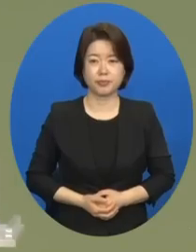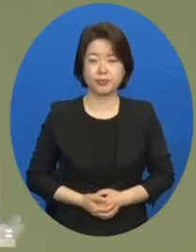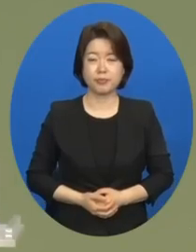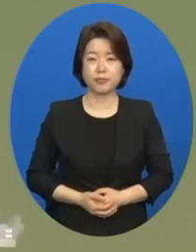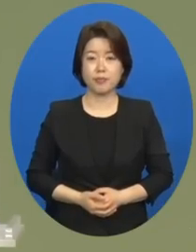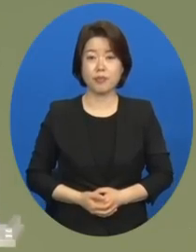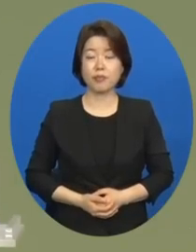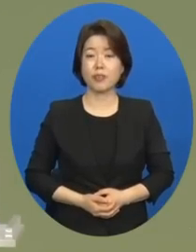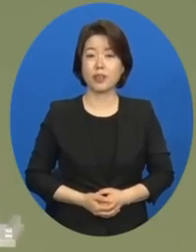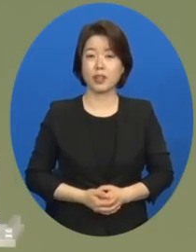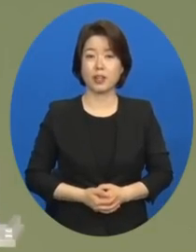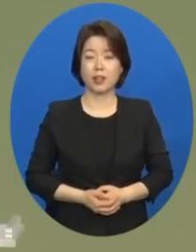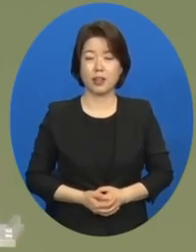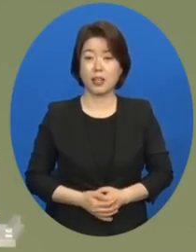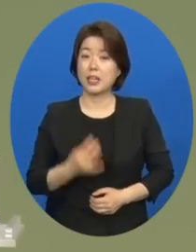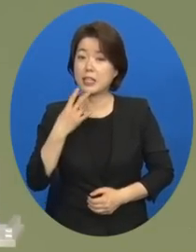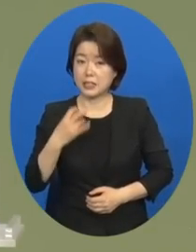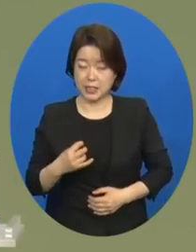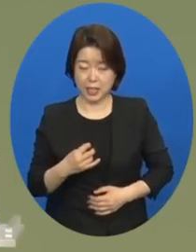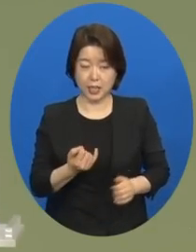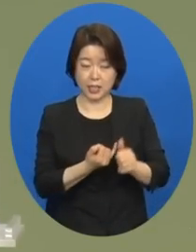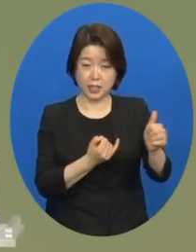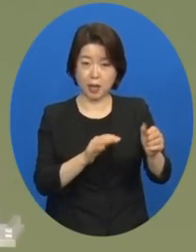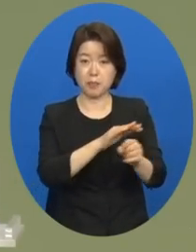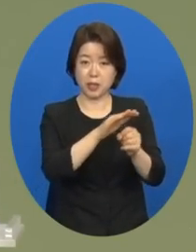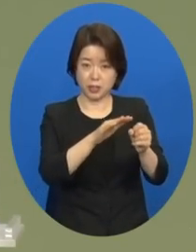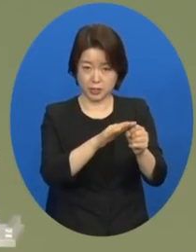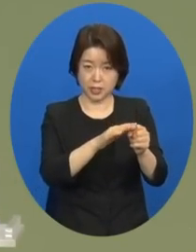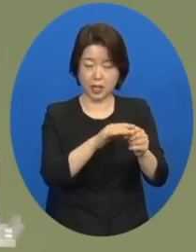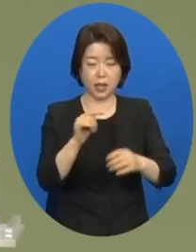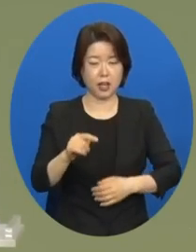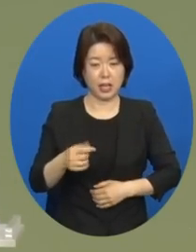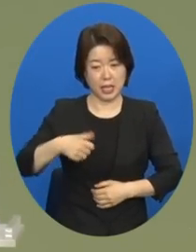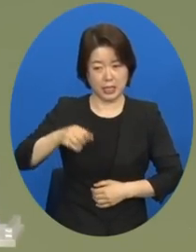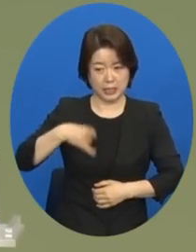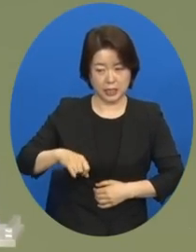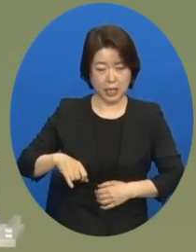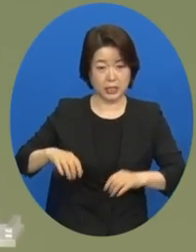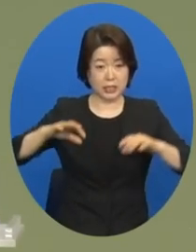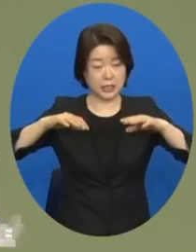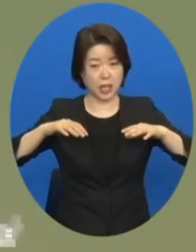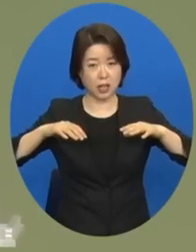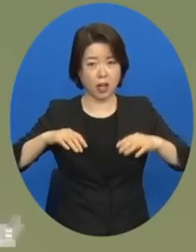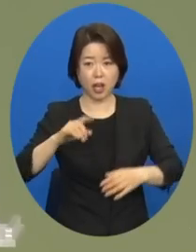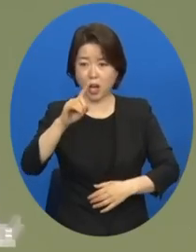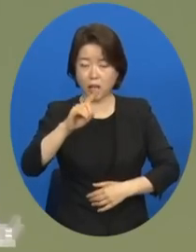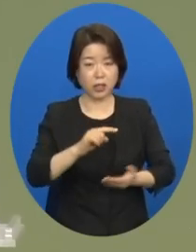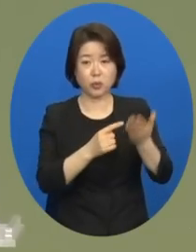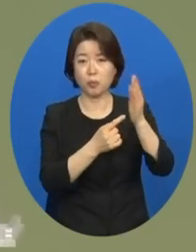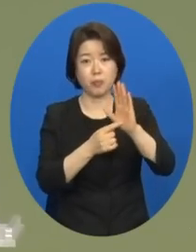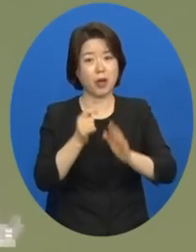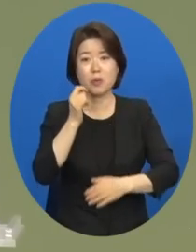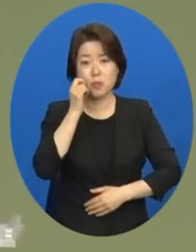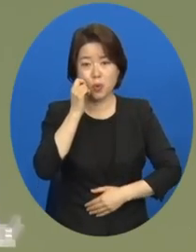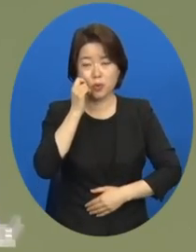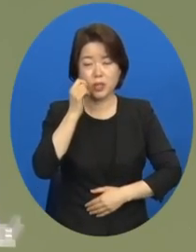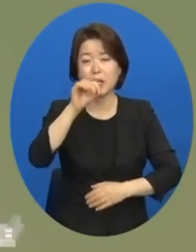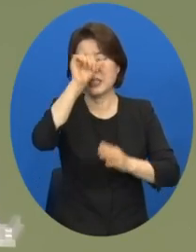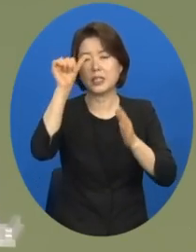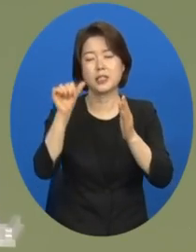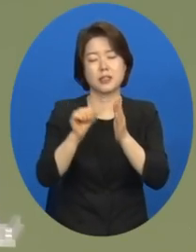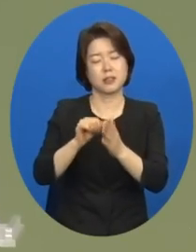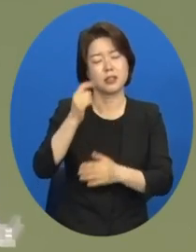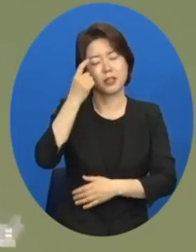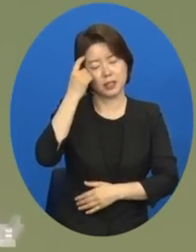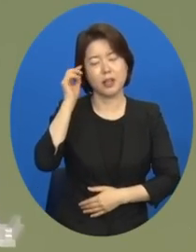살라는 남편 사랑 자식 자랑 무엇하나 내놓을 것이 없는 인생이었다는